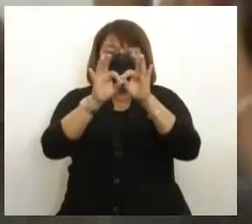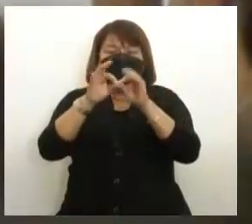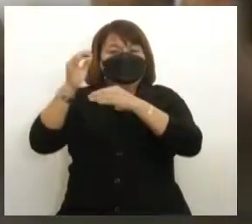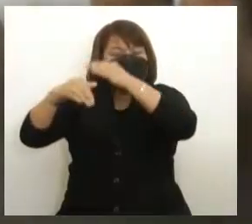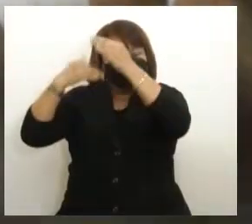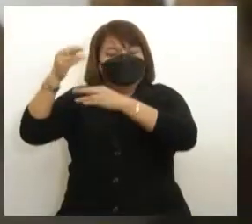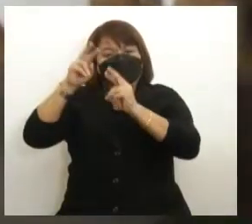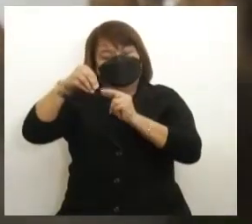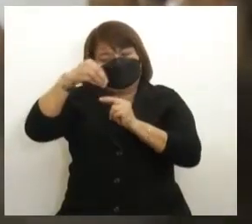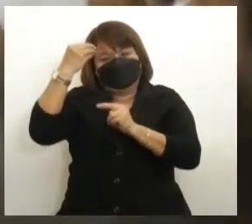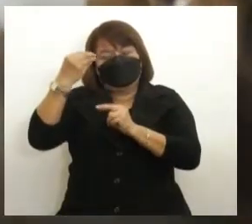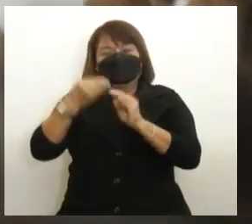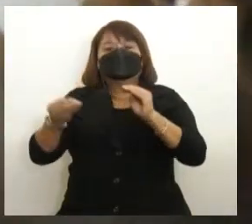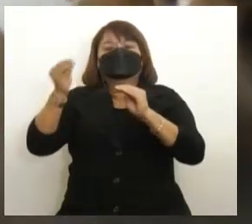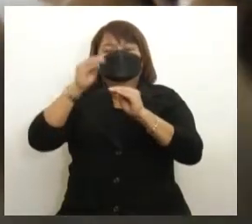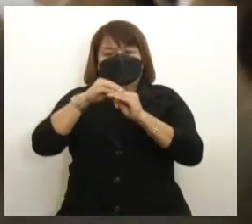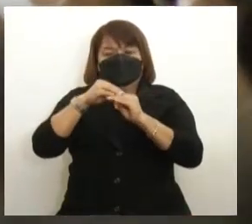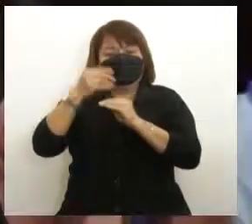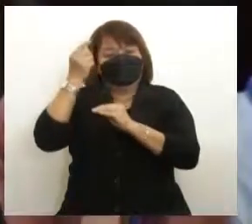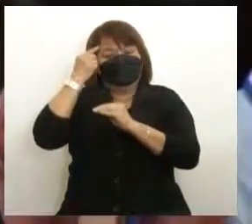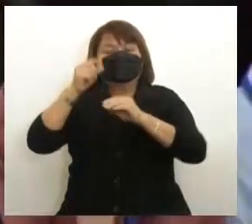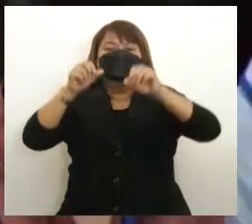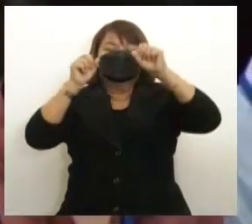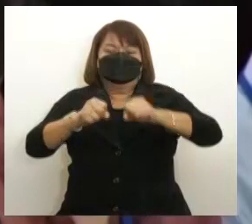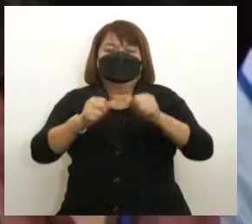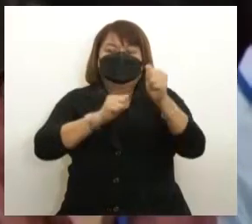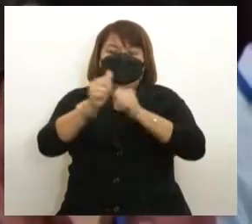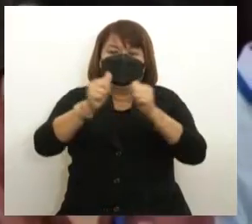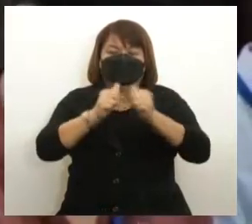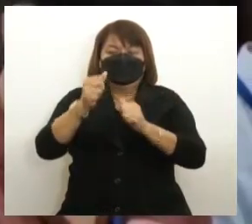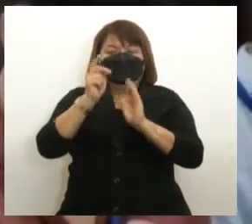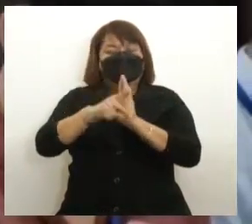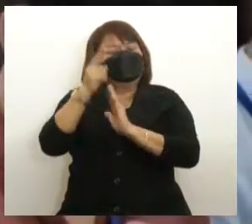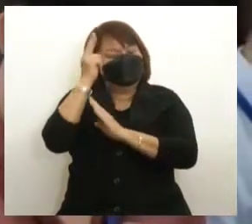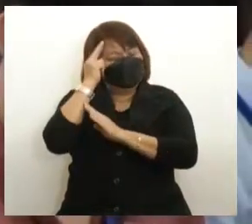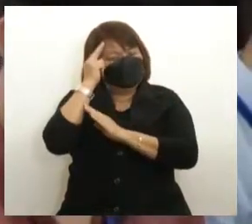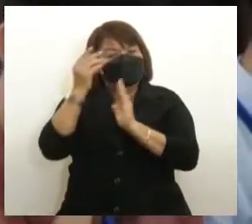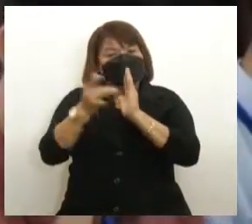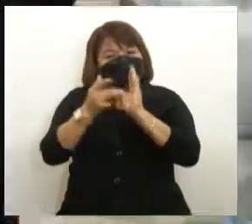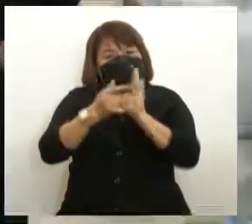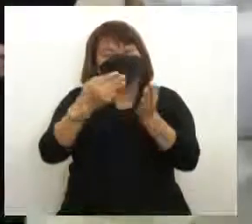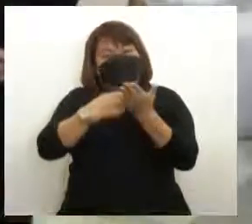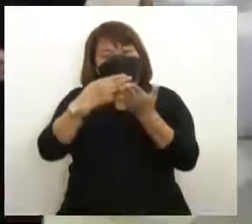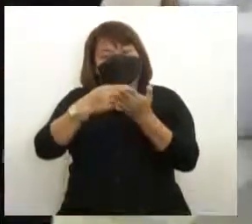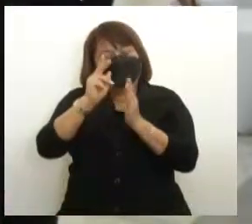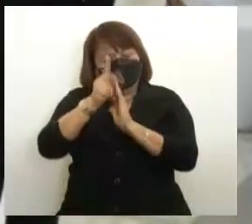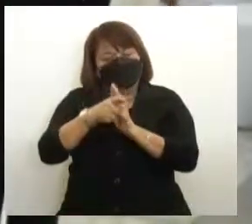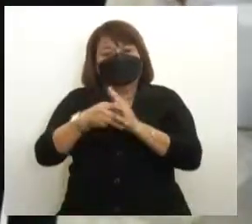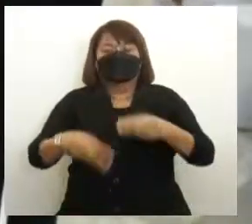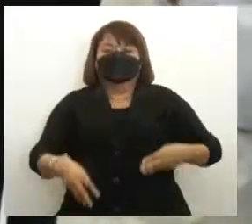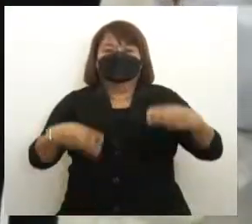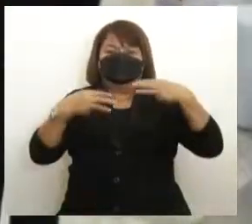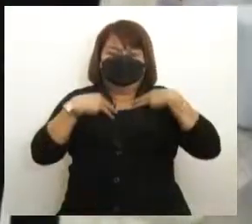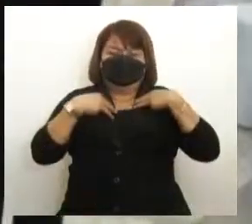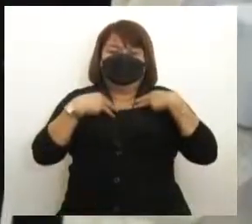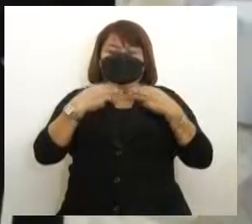พผู้เรียนเพื่อเพิ่มขีดความสามารถในการแข่งขันมีความรู้ทักษะวิชาการทักษะชีวิตทักษะวิ